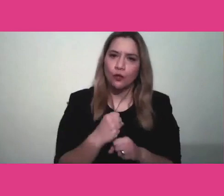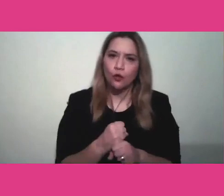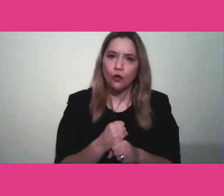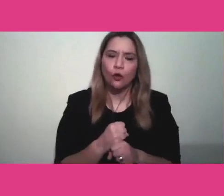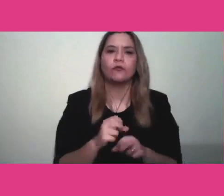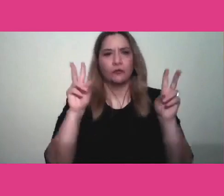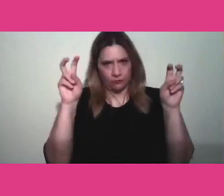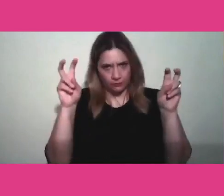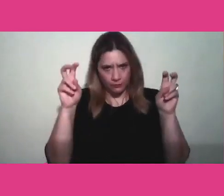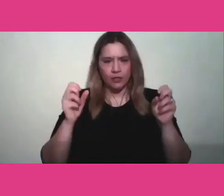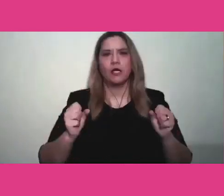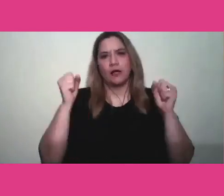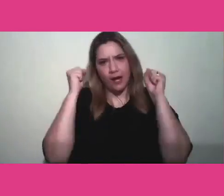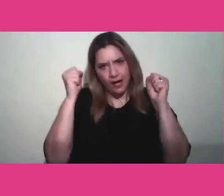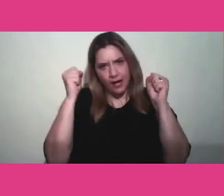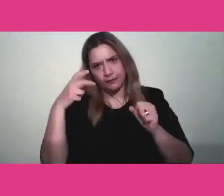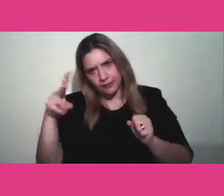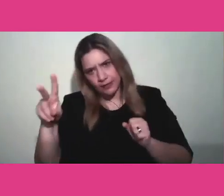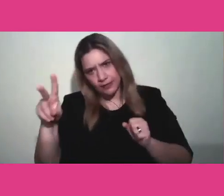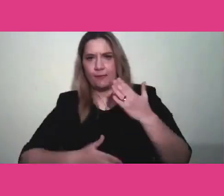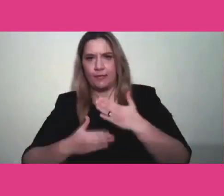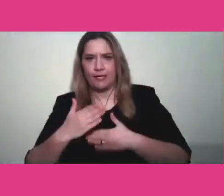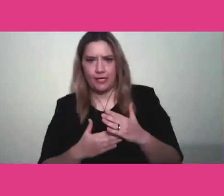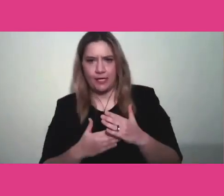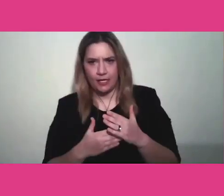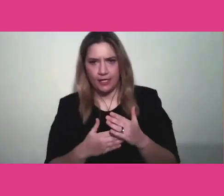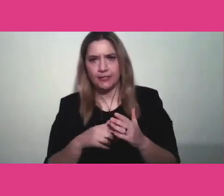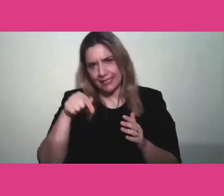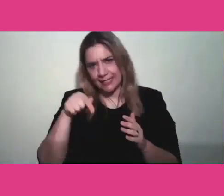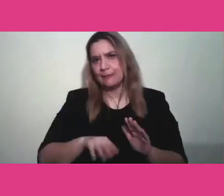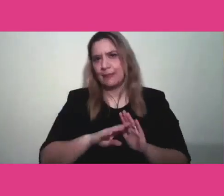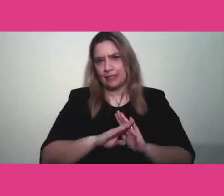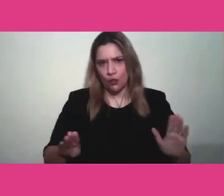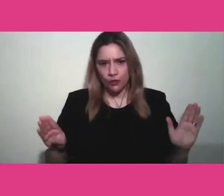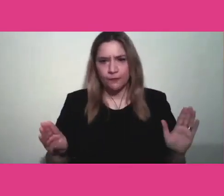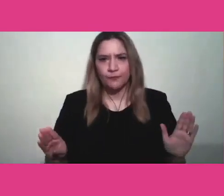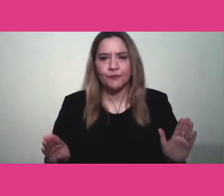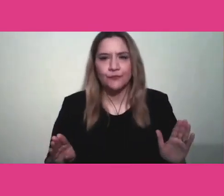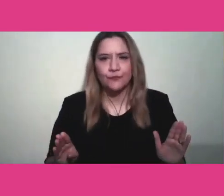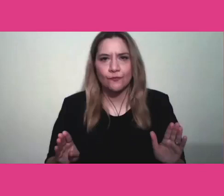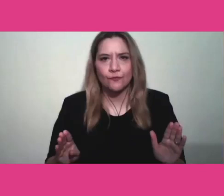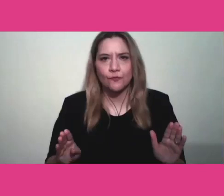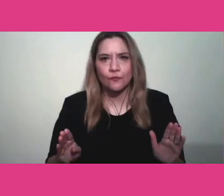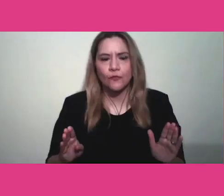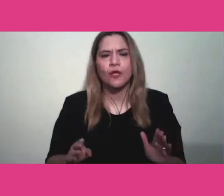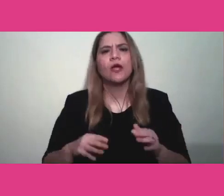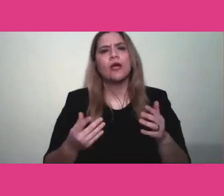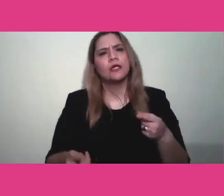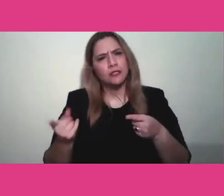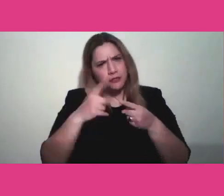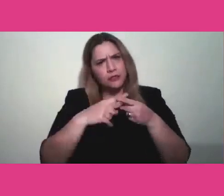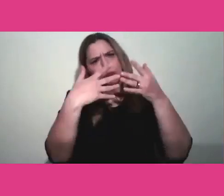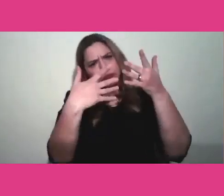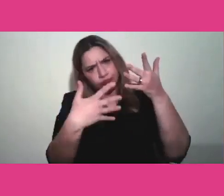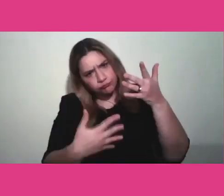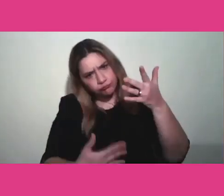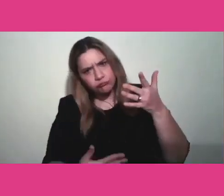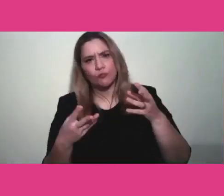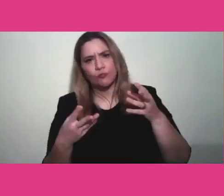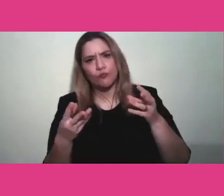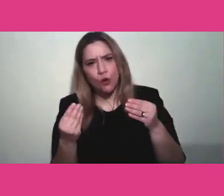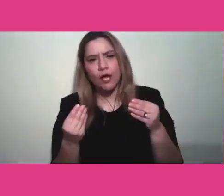Legends of Disability που ολοκληρώνεται σήμερα, και άλλα πολλά έργα που έχουν να κάνουν